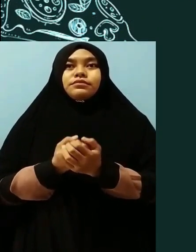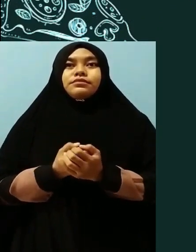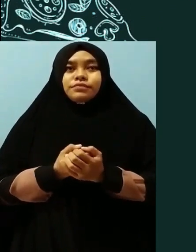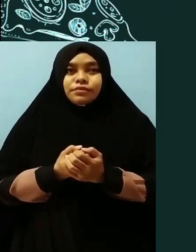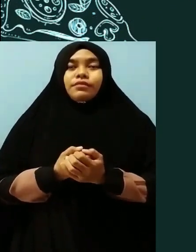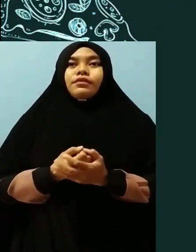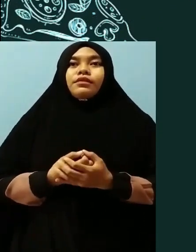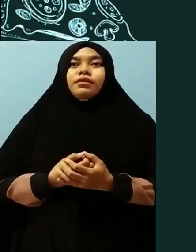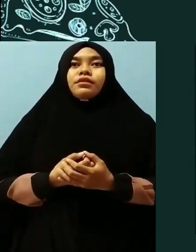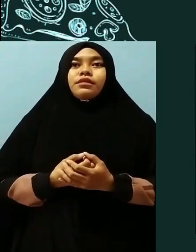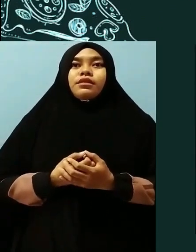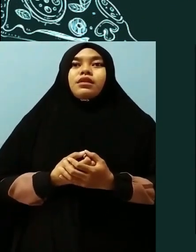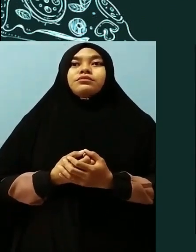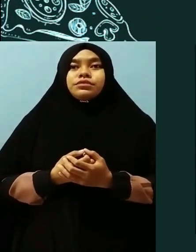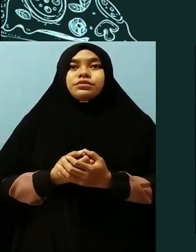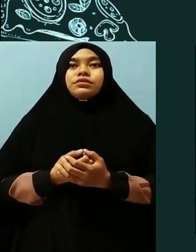makan.